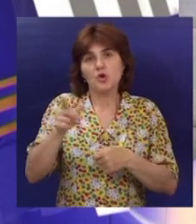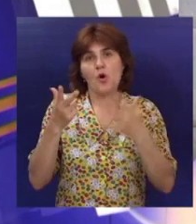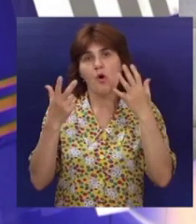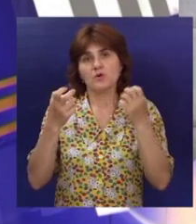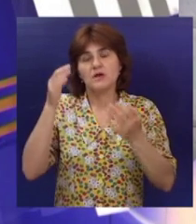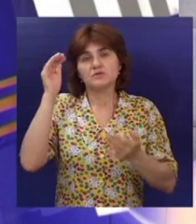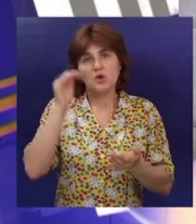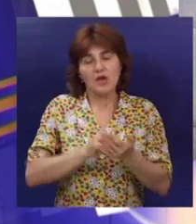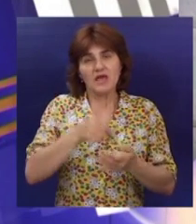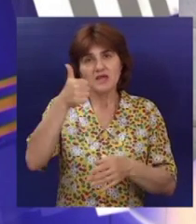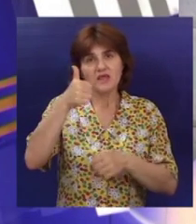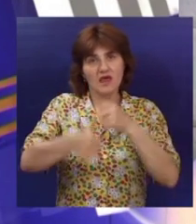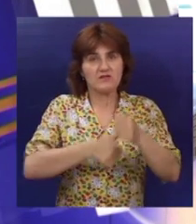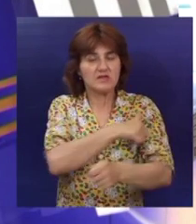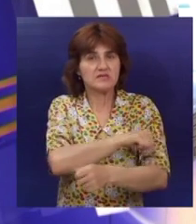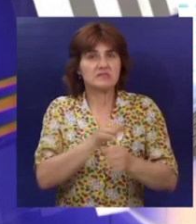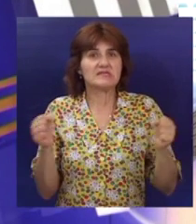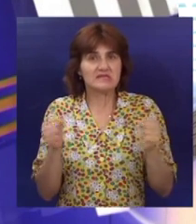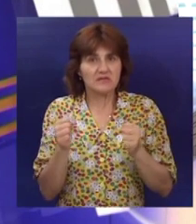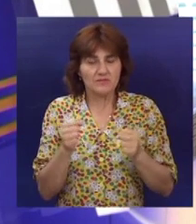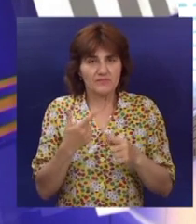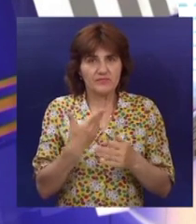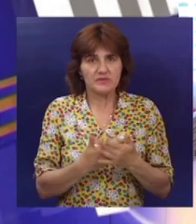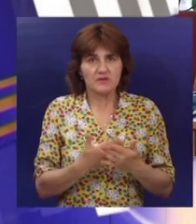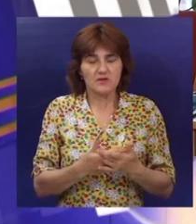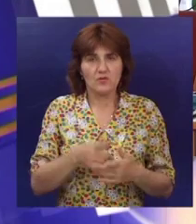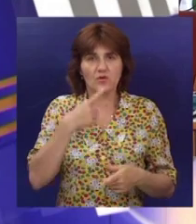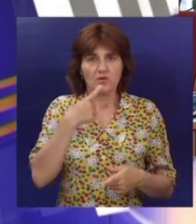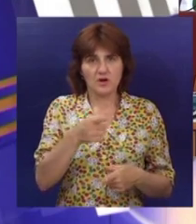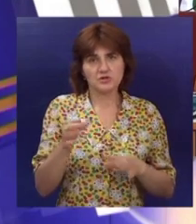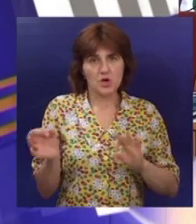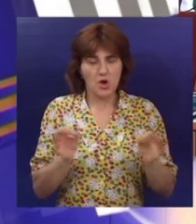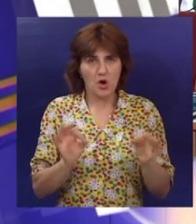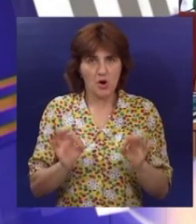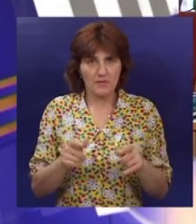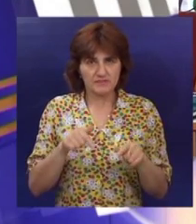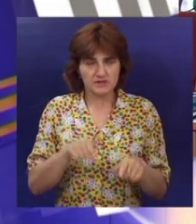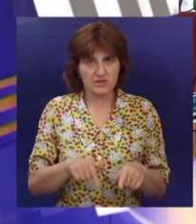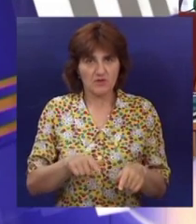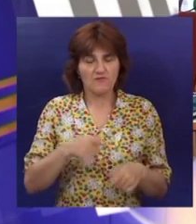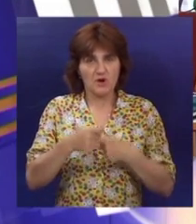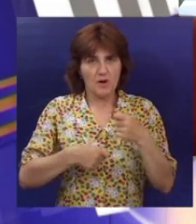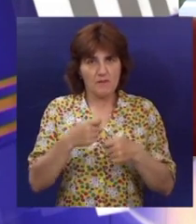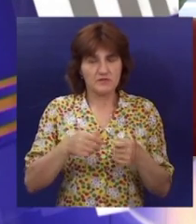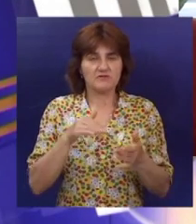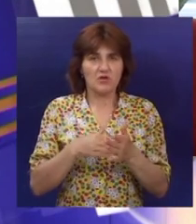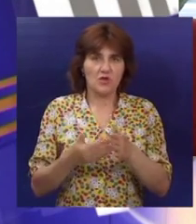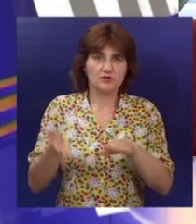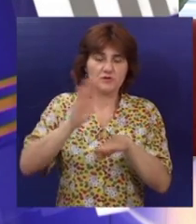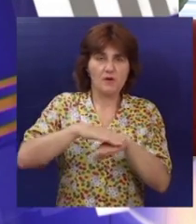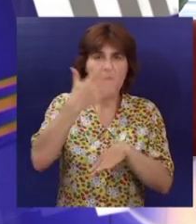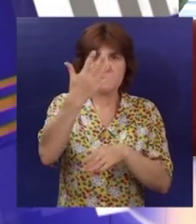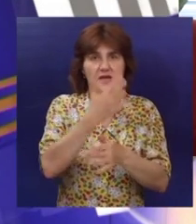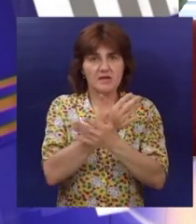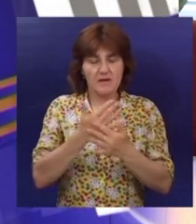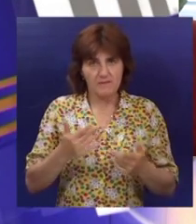do 800.000 dinara po grejnoj sezoni. Fond za zaštitu životne sredine je obezbedio za realizaciju ovog projekta 5 miliona